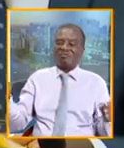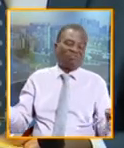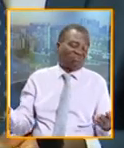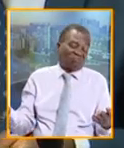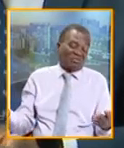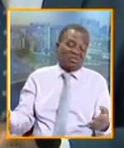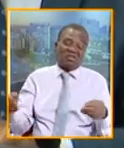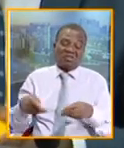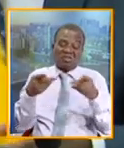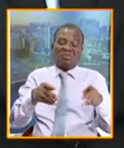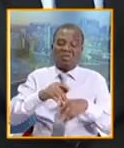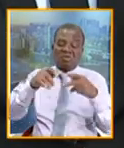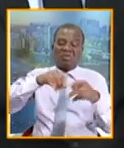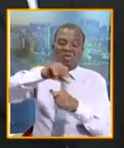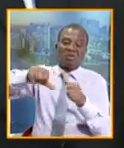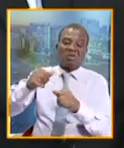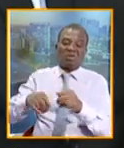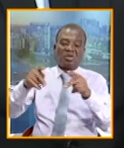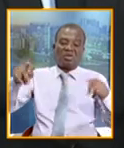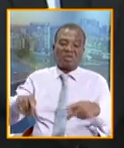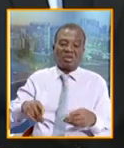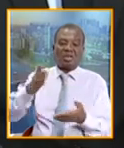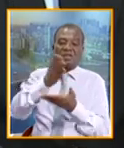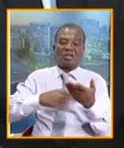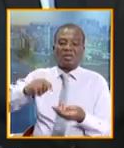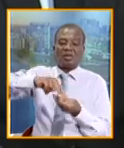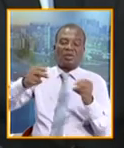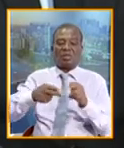autour de la table de dialogue. Un certain nombre d'entités